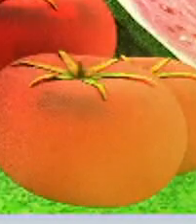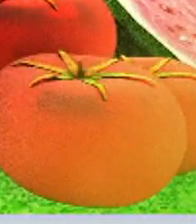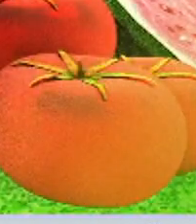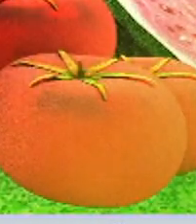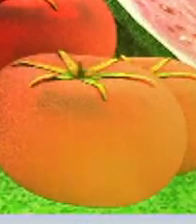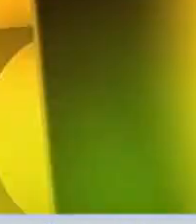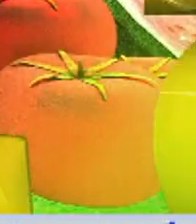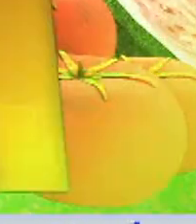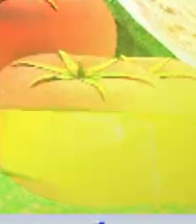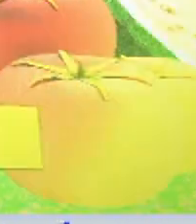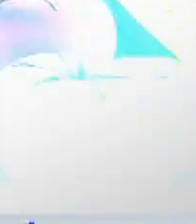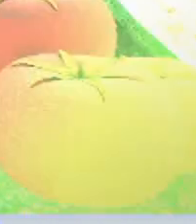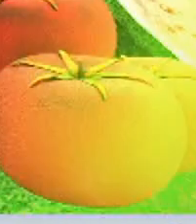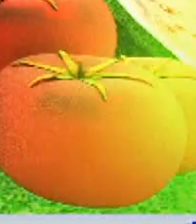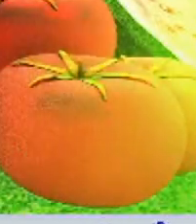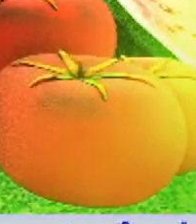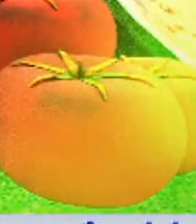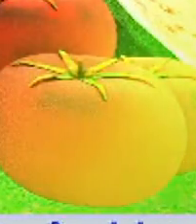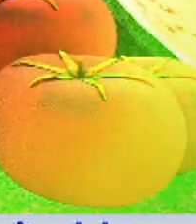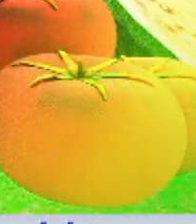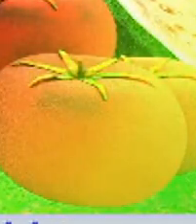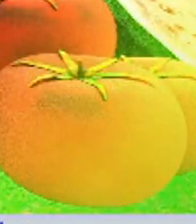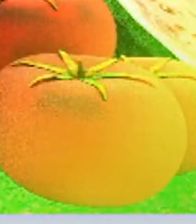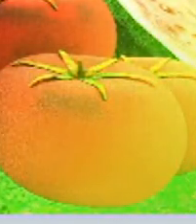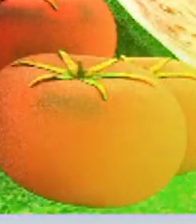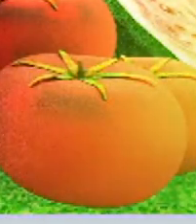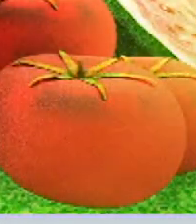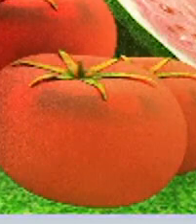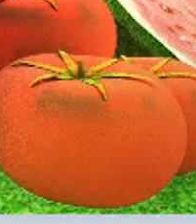คู่รู้คุณค่าประชาชนไทยคือหน้าที่คือหัวใจ